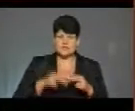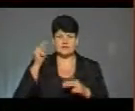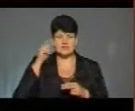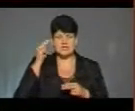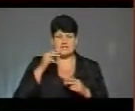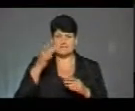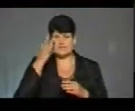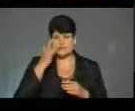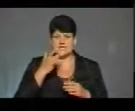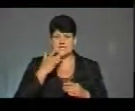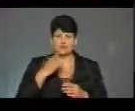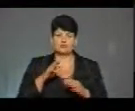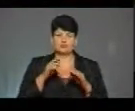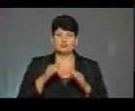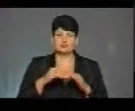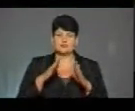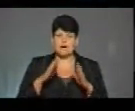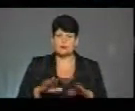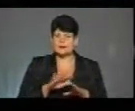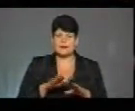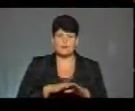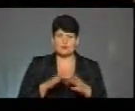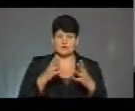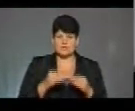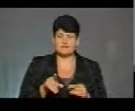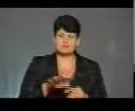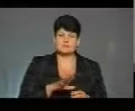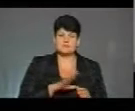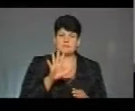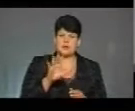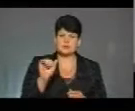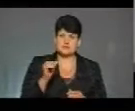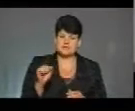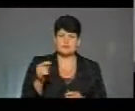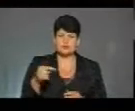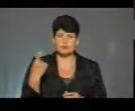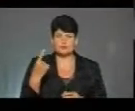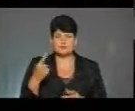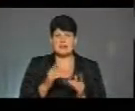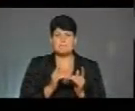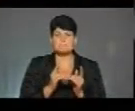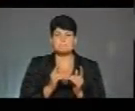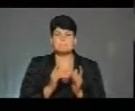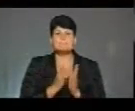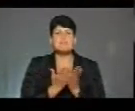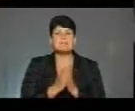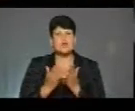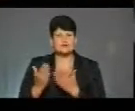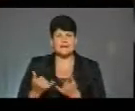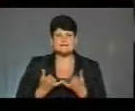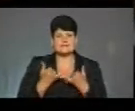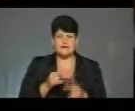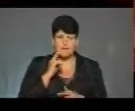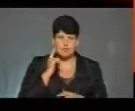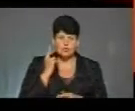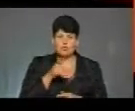навчання в літньому IT-таборі «Неповного дня». Він тривав з 5 серпня в Тернопільській обласній бібліотеці для молоді. Школярі протягом 10 днів